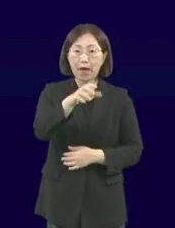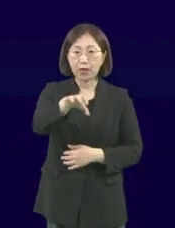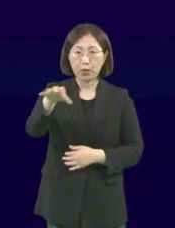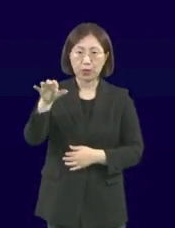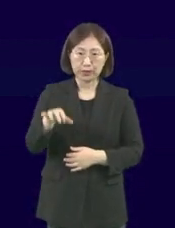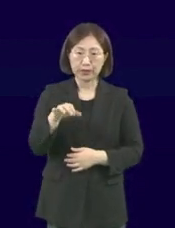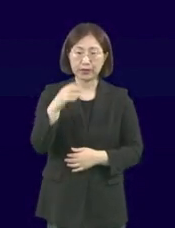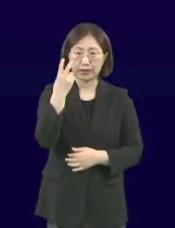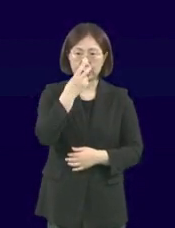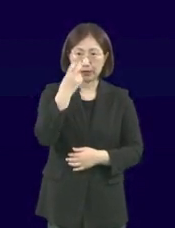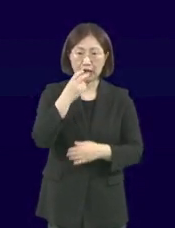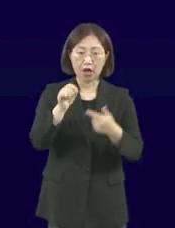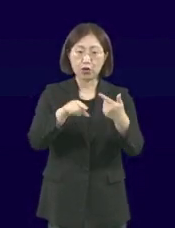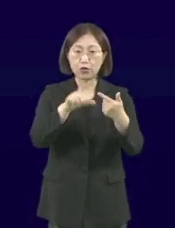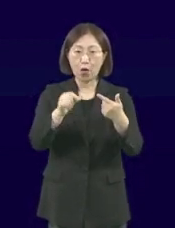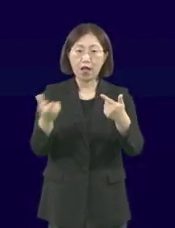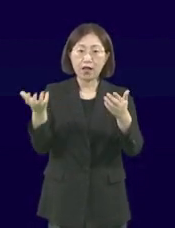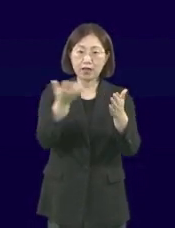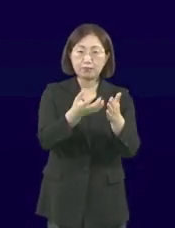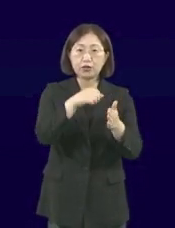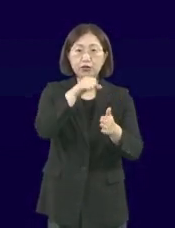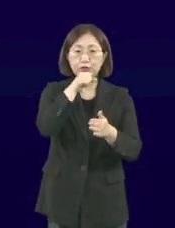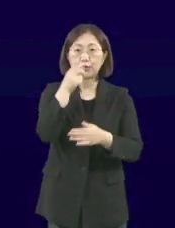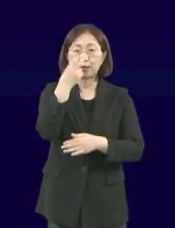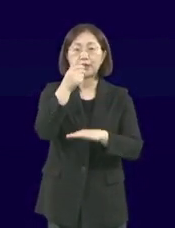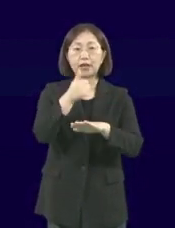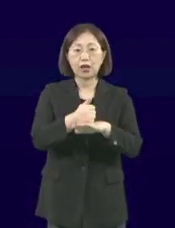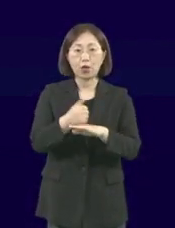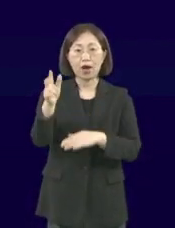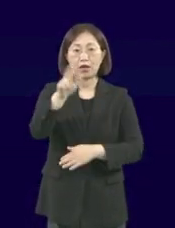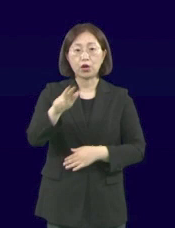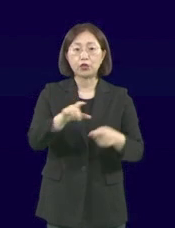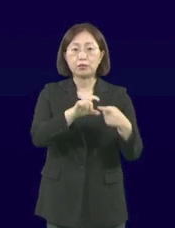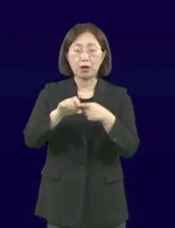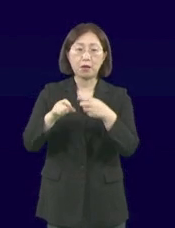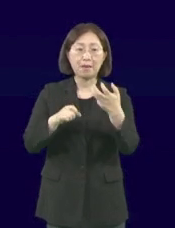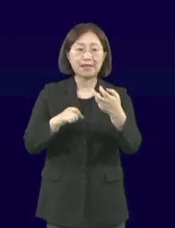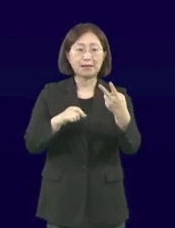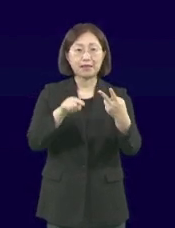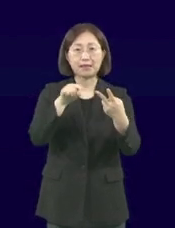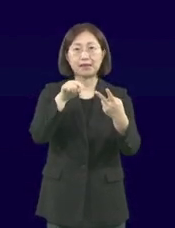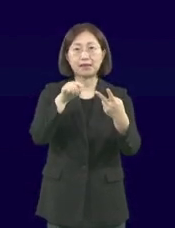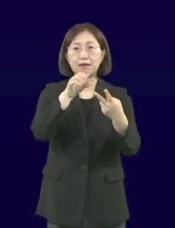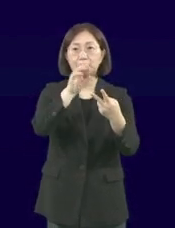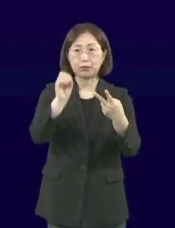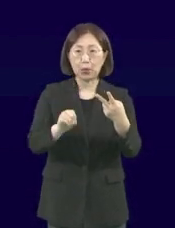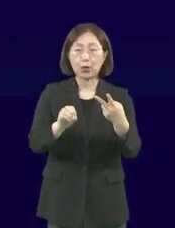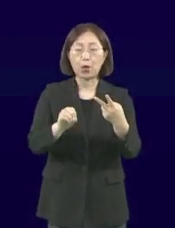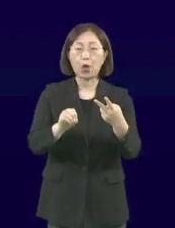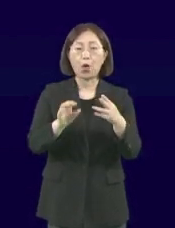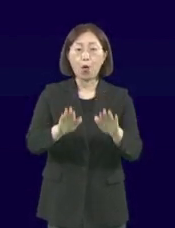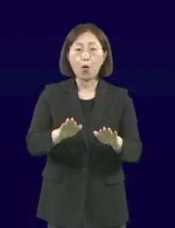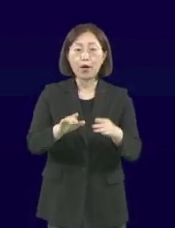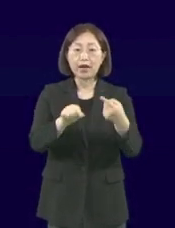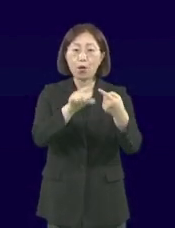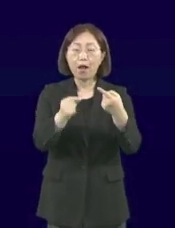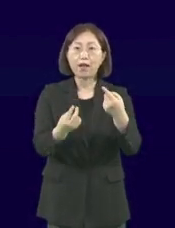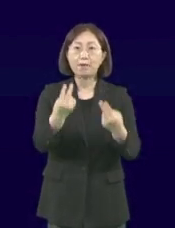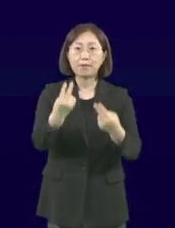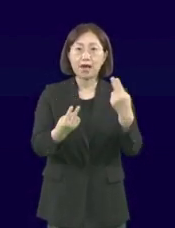대상으로 6월 입주 u 를 조사한 결과 전국 평균 82.3% 로 올해 초에 비해